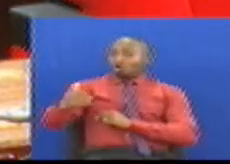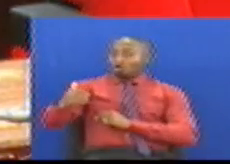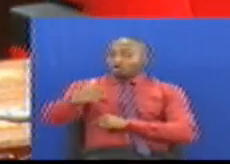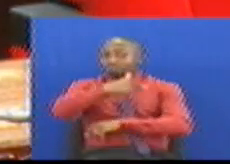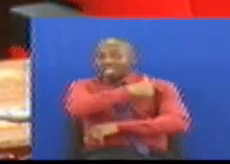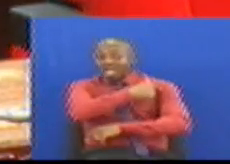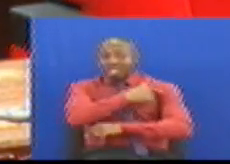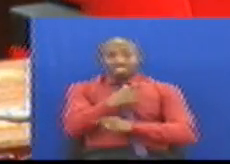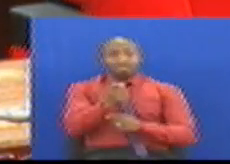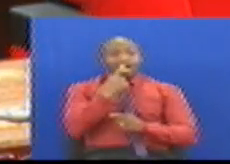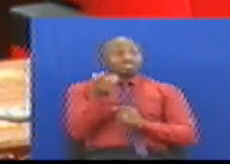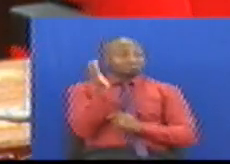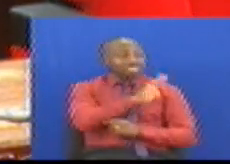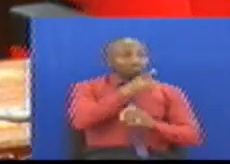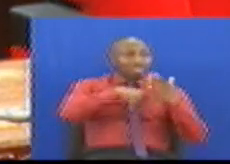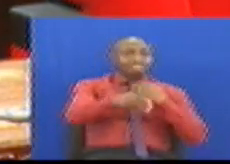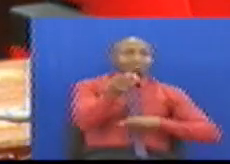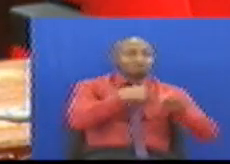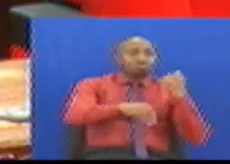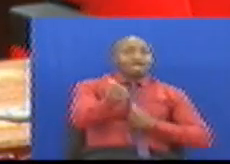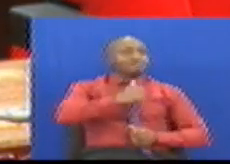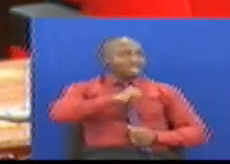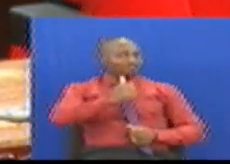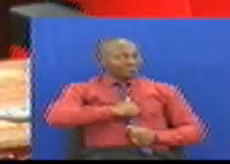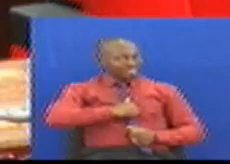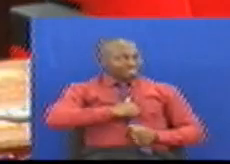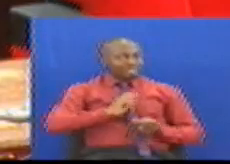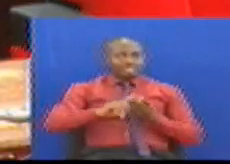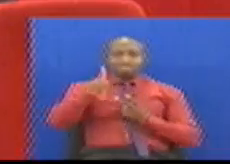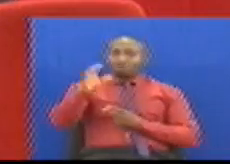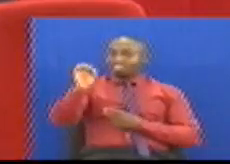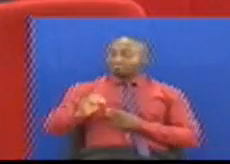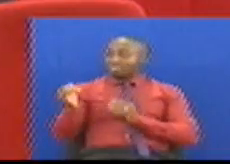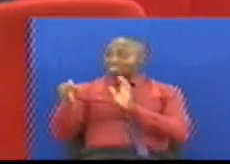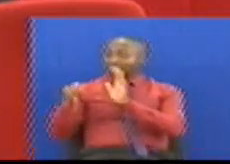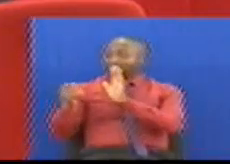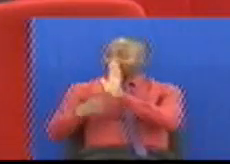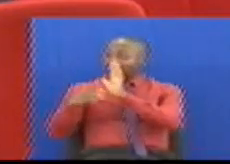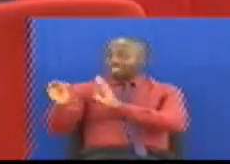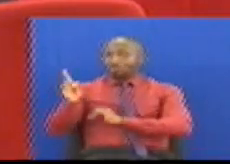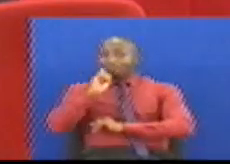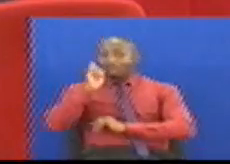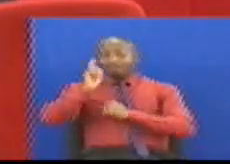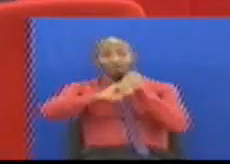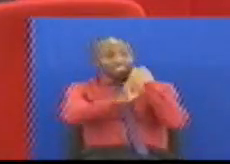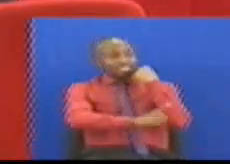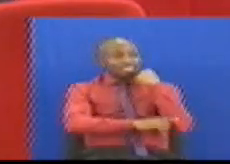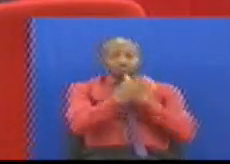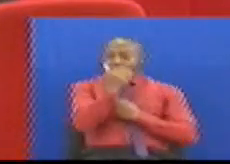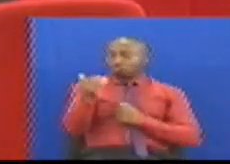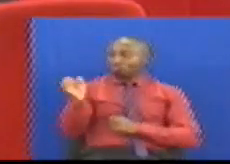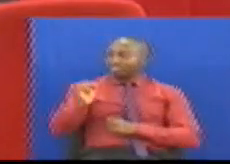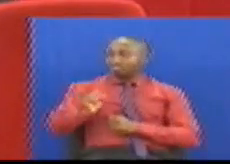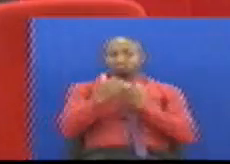maduka binafsi. Tunafahamu kwamba tuna 60% ya wamama wajawazito, watoto na wazee tumewapa exemption. Lakini